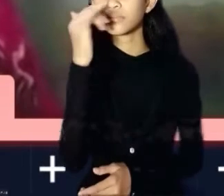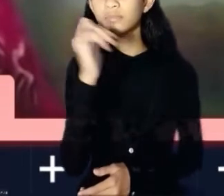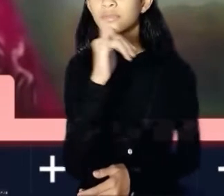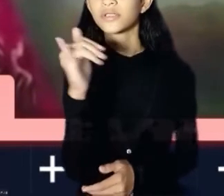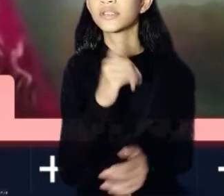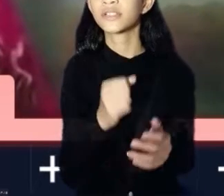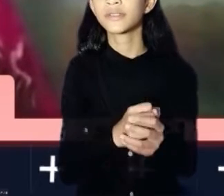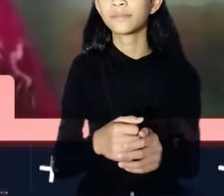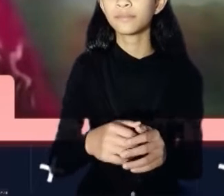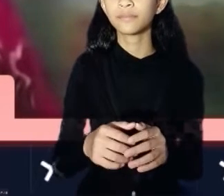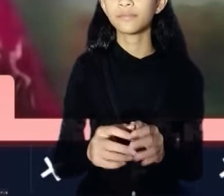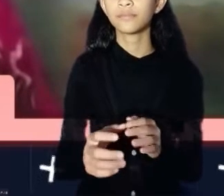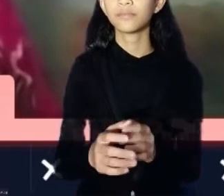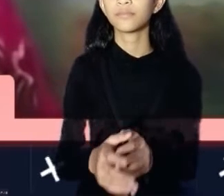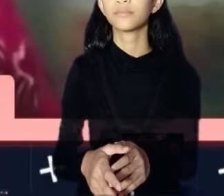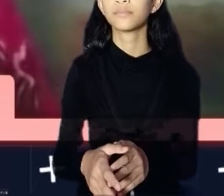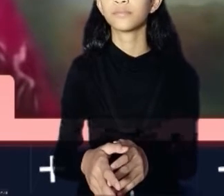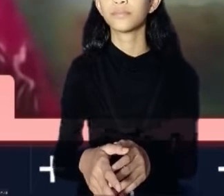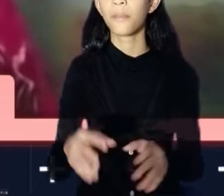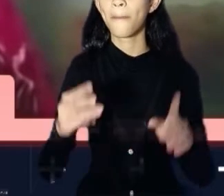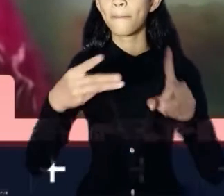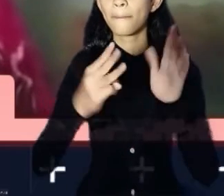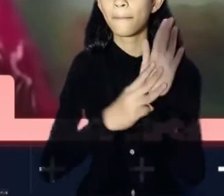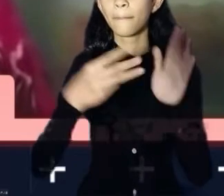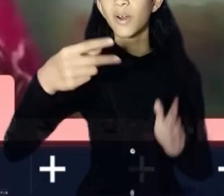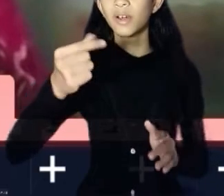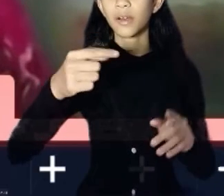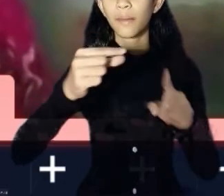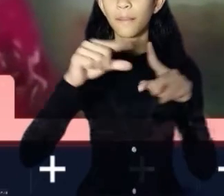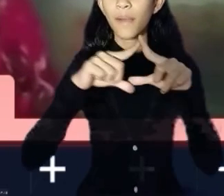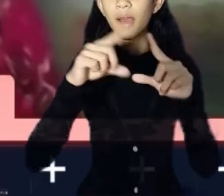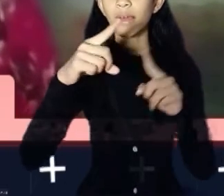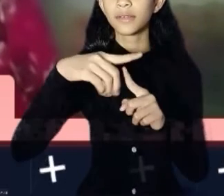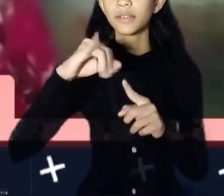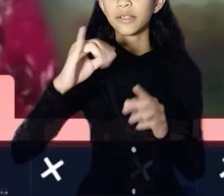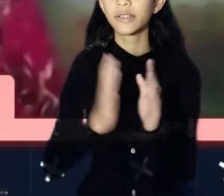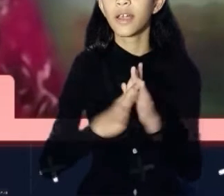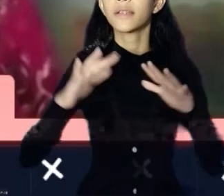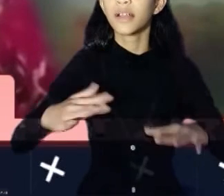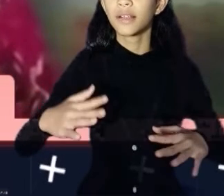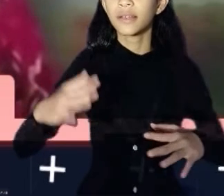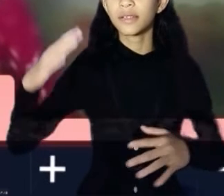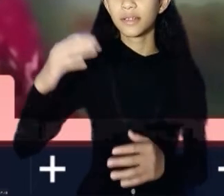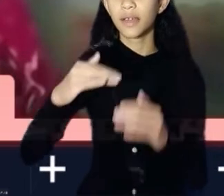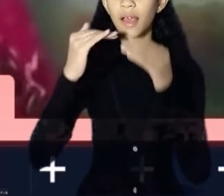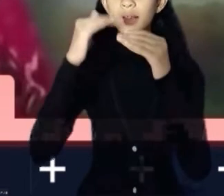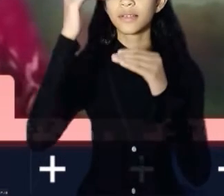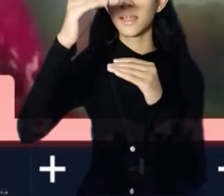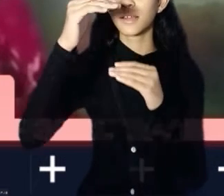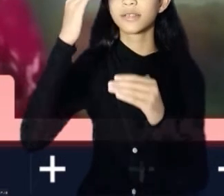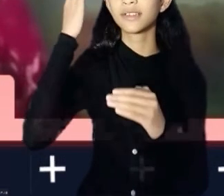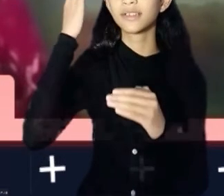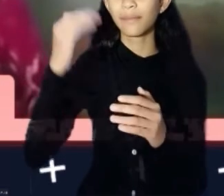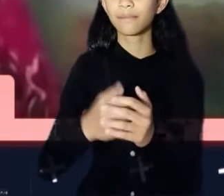dan ia tinggal di atasnya jadi dari mana roh itu